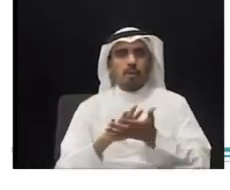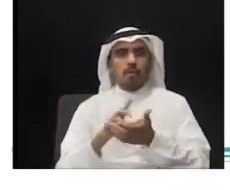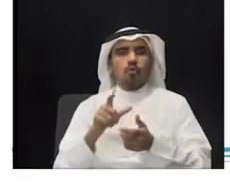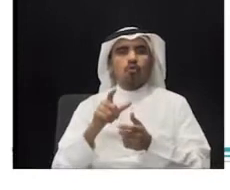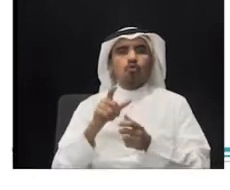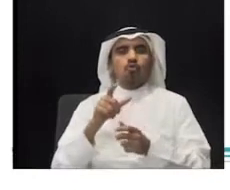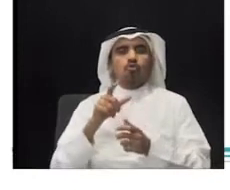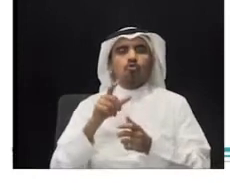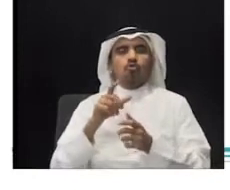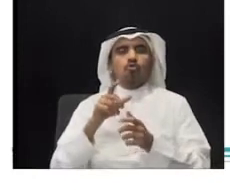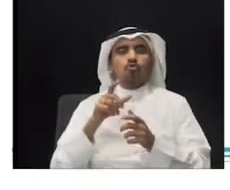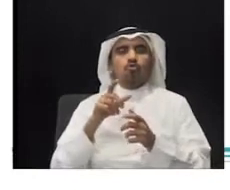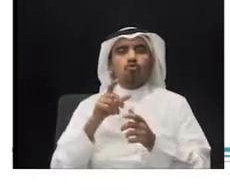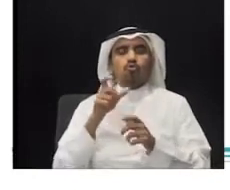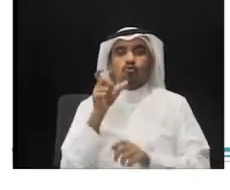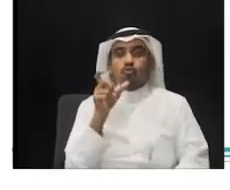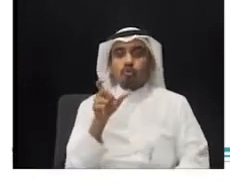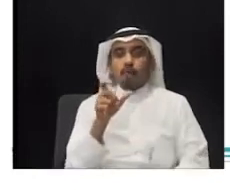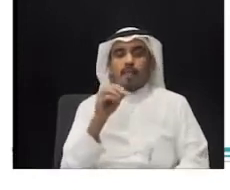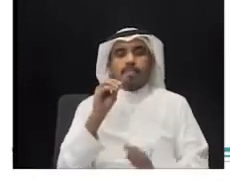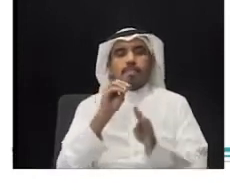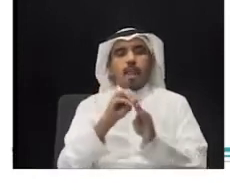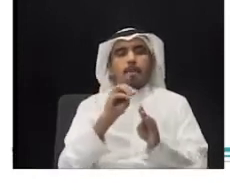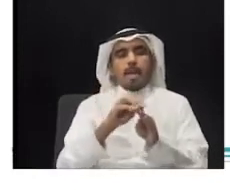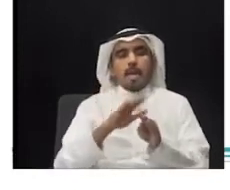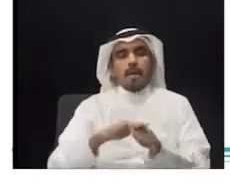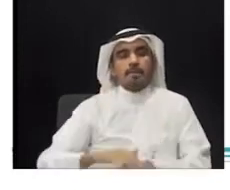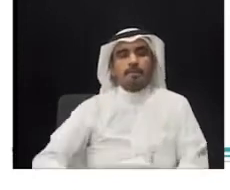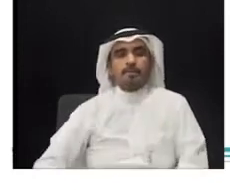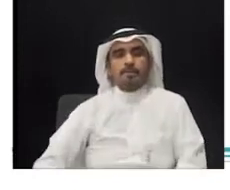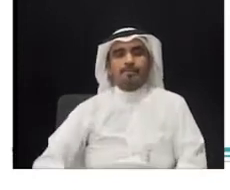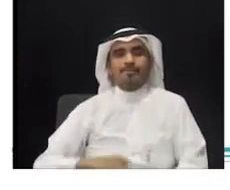بين الجمل الخبرية وكذلك الجمل